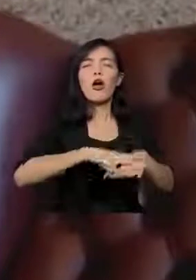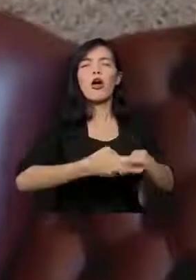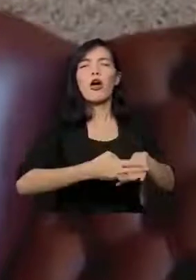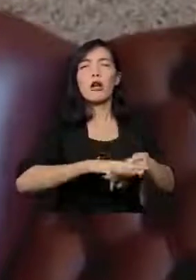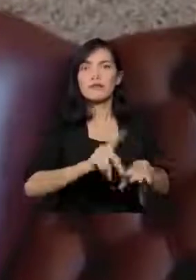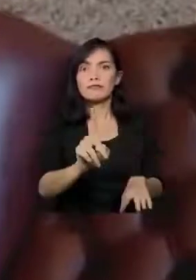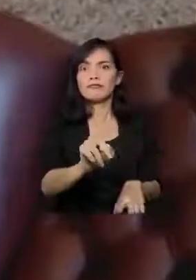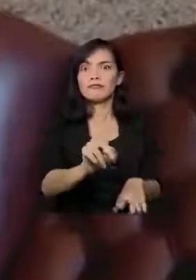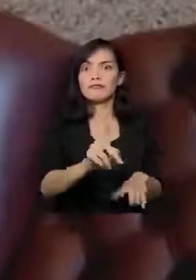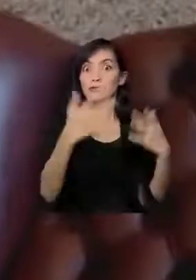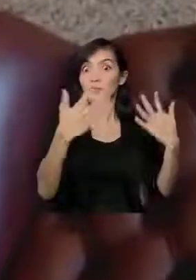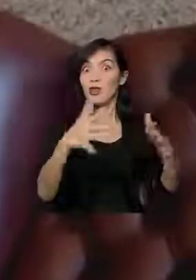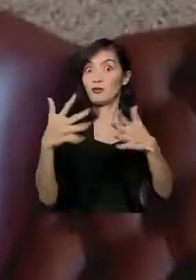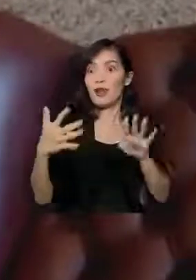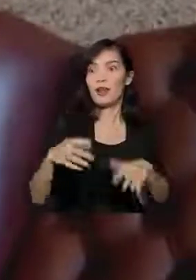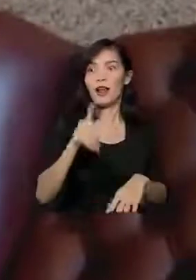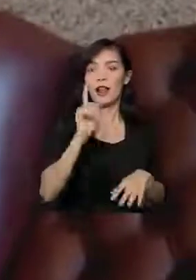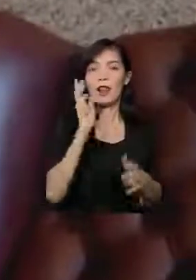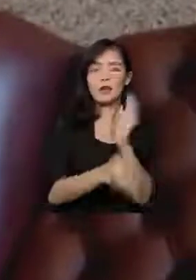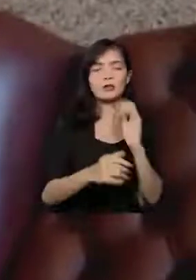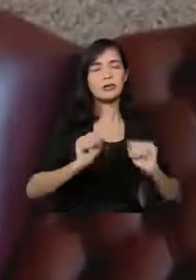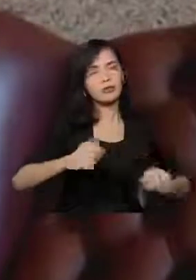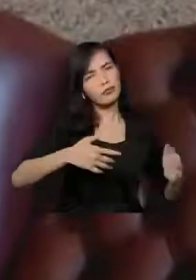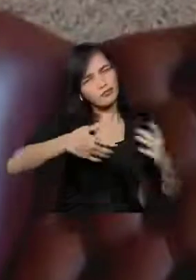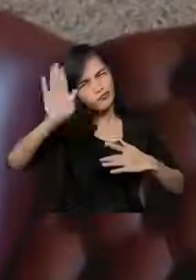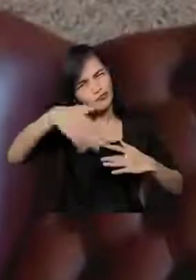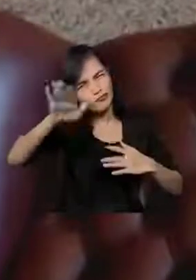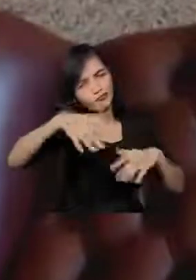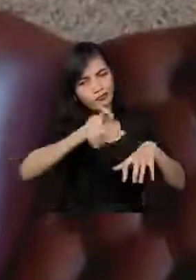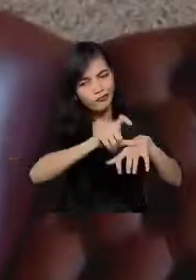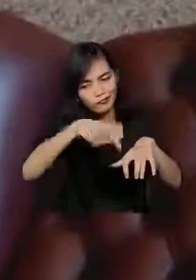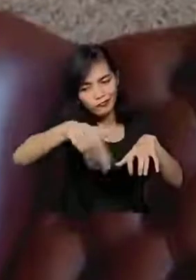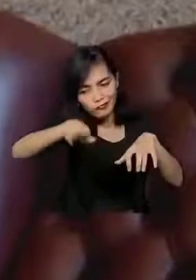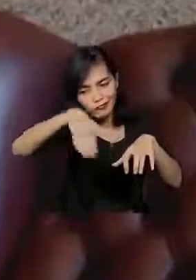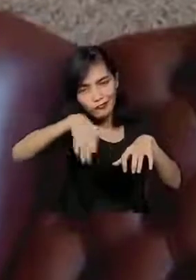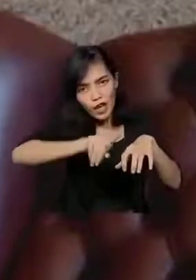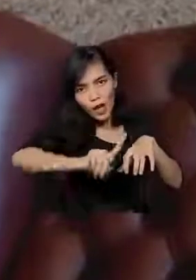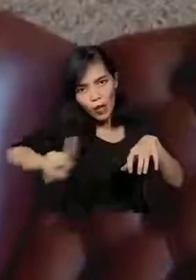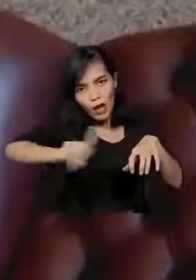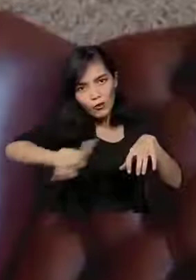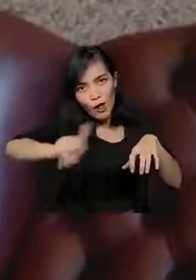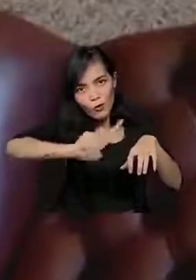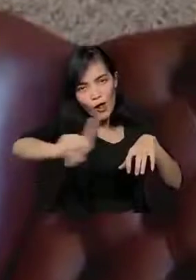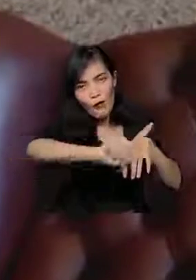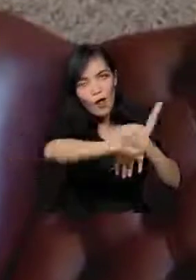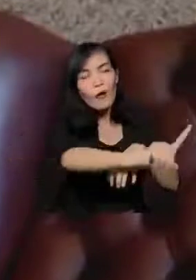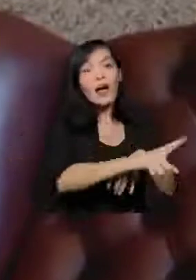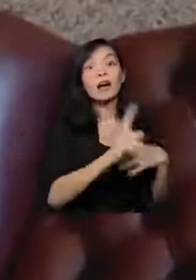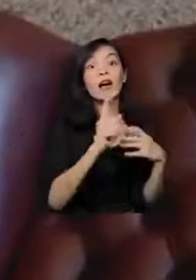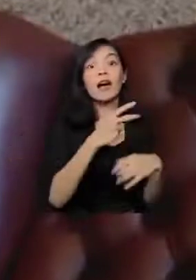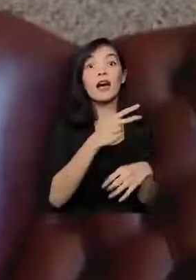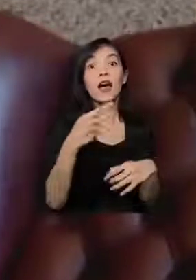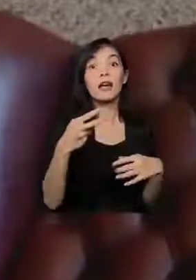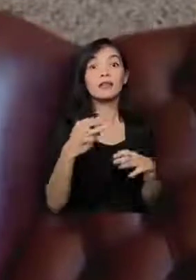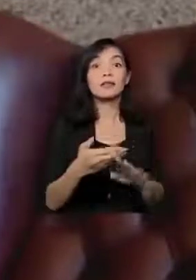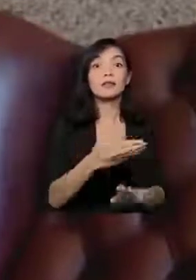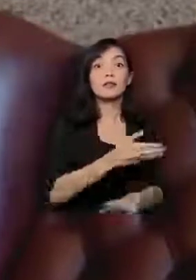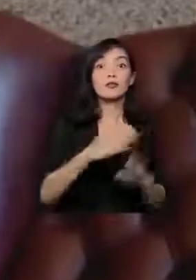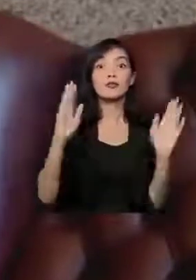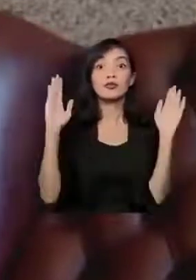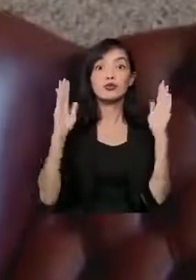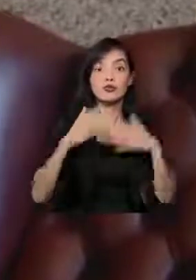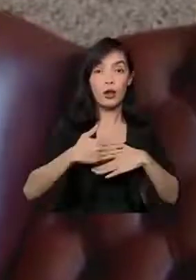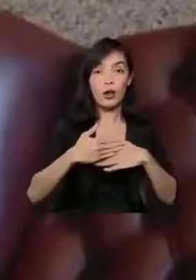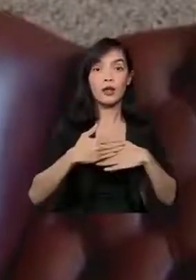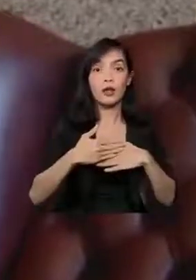semuanya diminta untuk segera keluar dari masjid kemudian sebelum melakukan salat itu